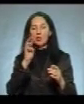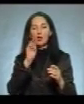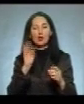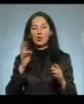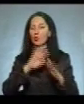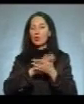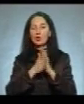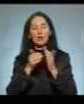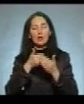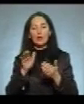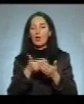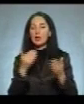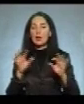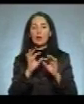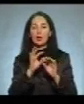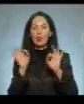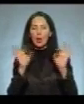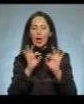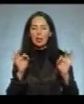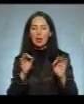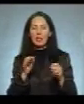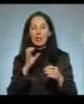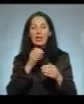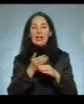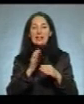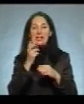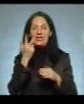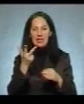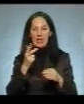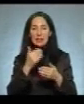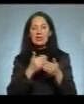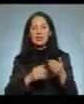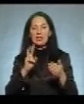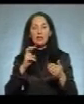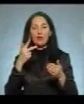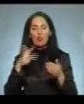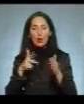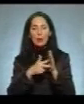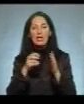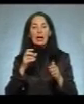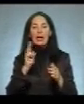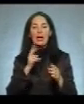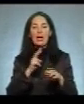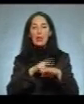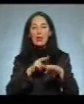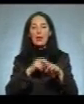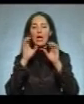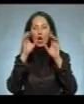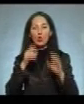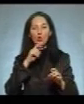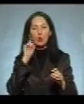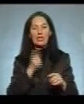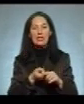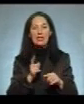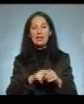внесли в реєстр досудових розслідувань за частиною 3 статті 276 Кримінального кодексу України, каже Сергій Крета. Це, власне, порушення